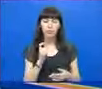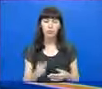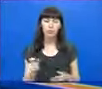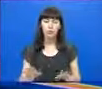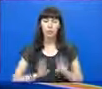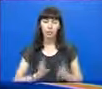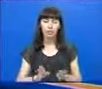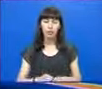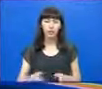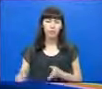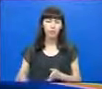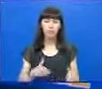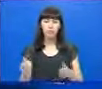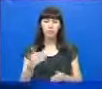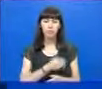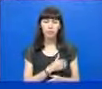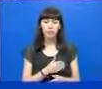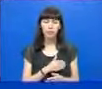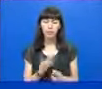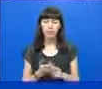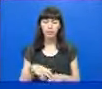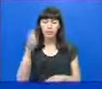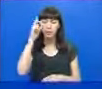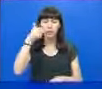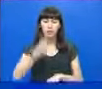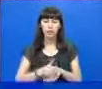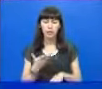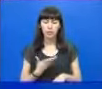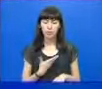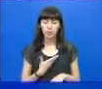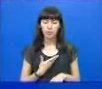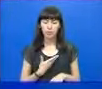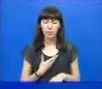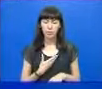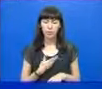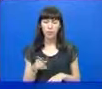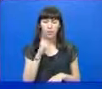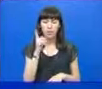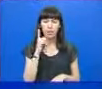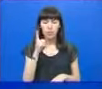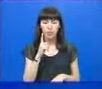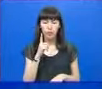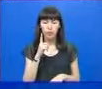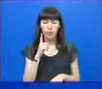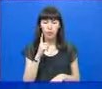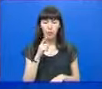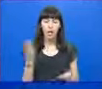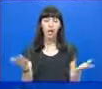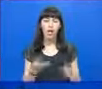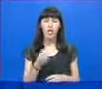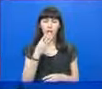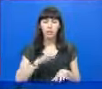тек қана ақ жол тілеймін. Мынау мемлекет басшымыз біздің жастарымызға қандай